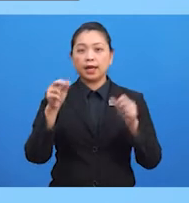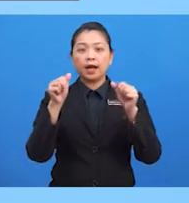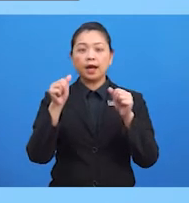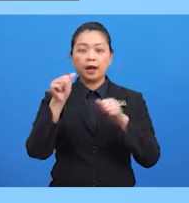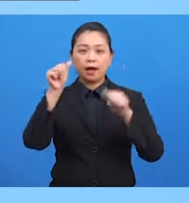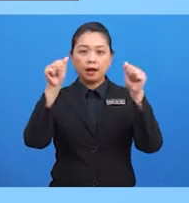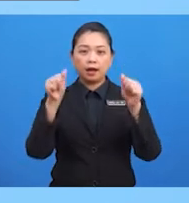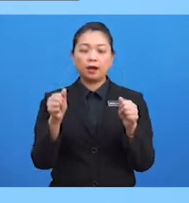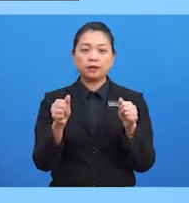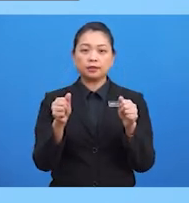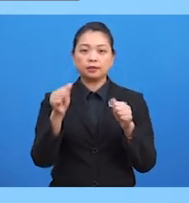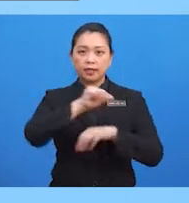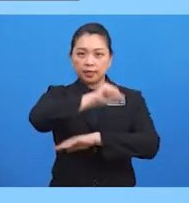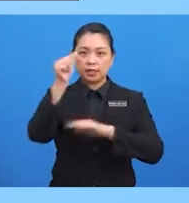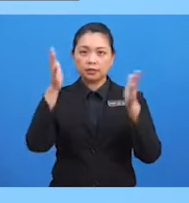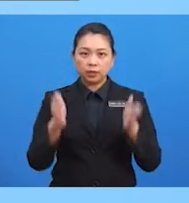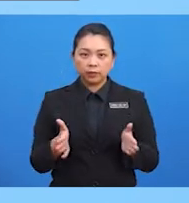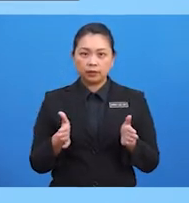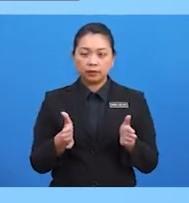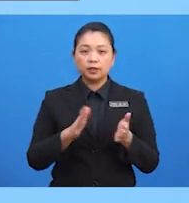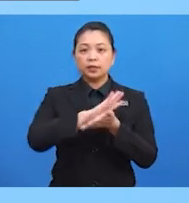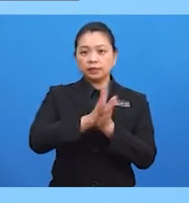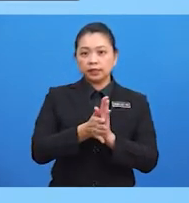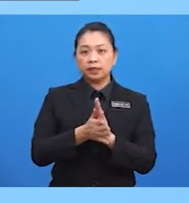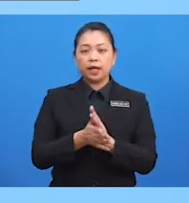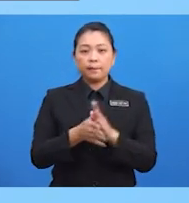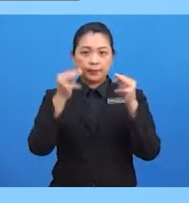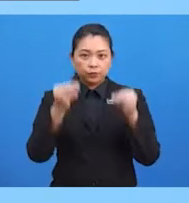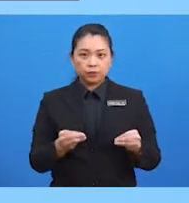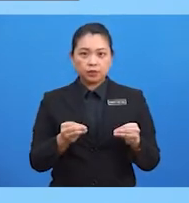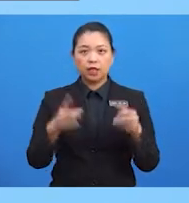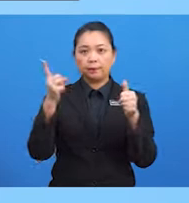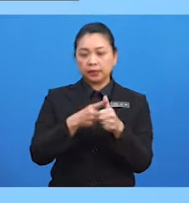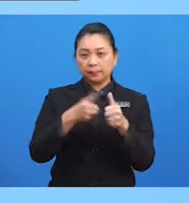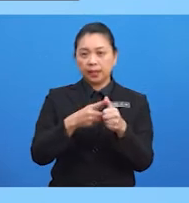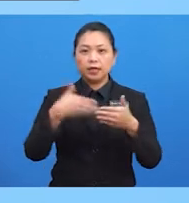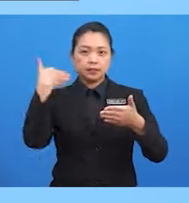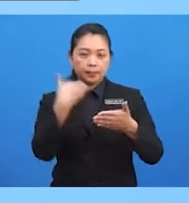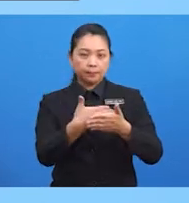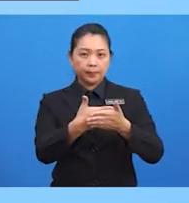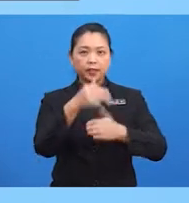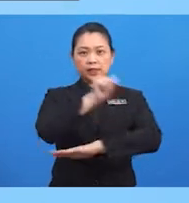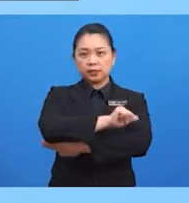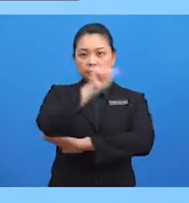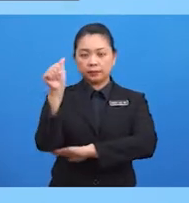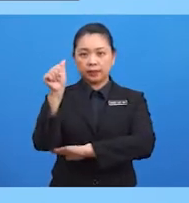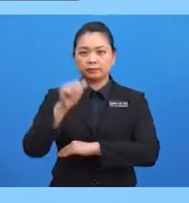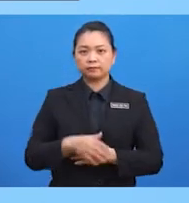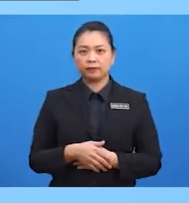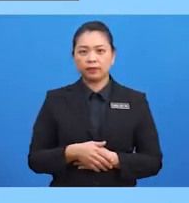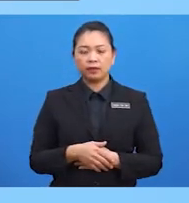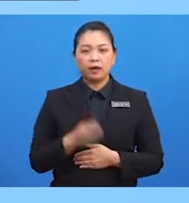tentera Soviet Union menjadi manusia pertama yang sampai ke angkasa lepas.